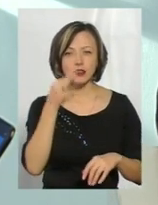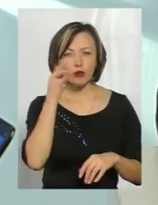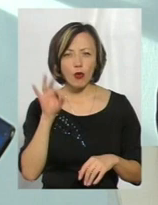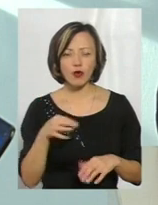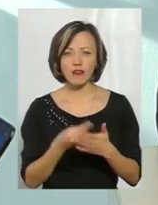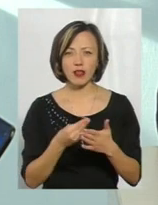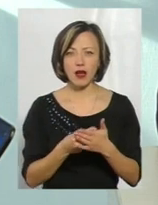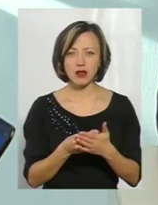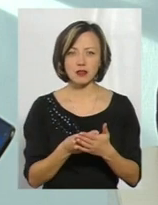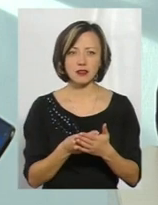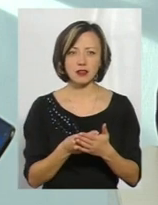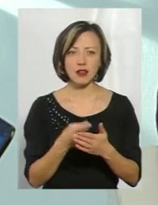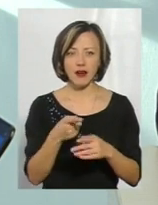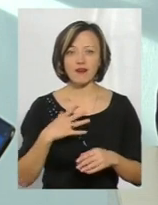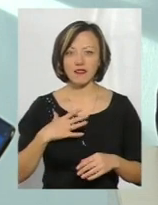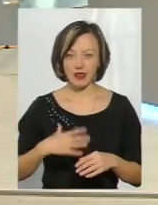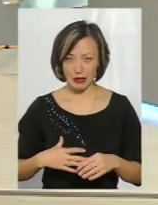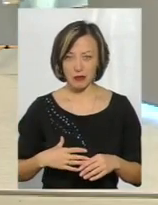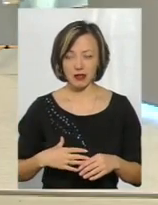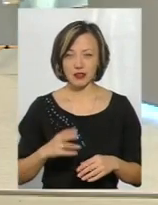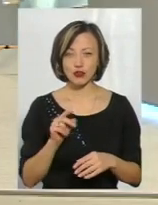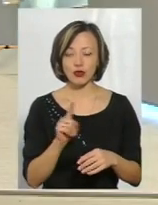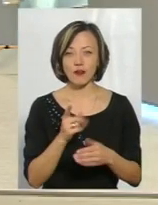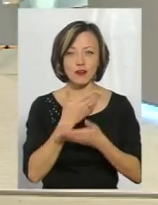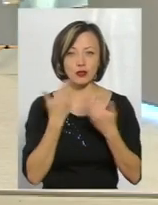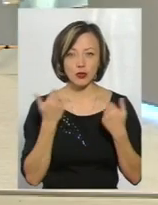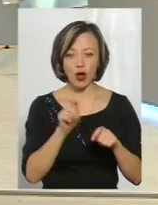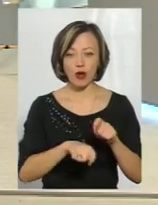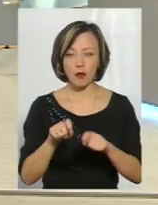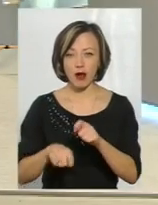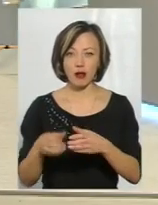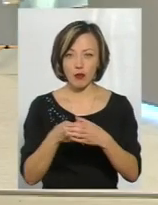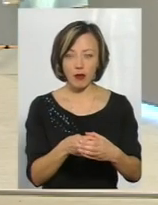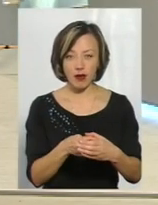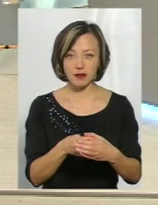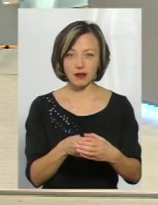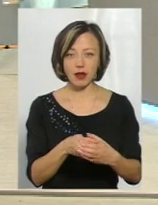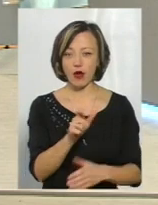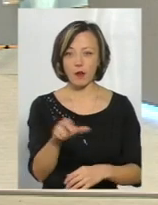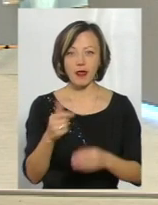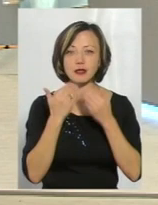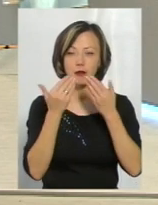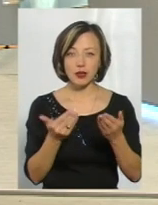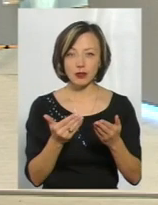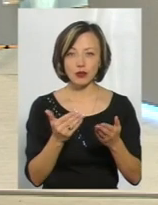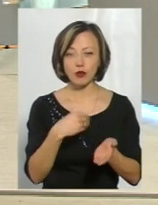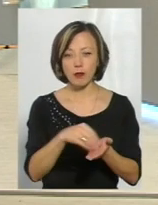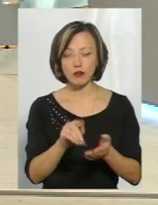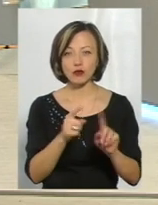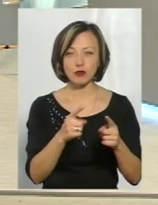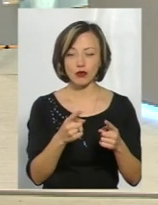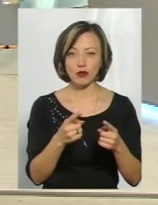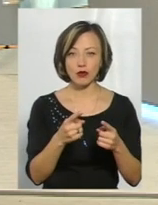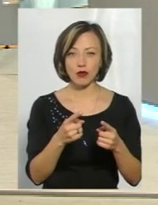всіх фінансових потоках, чи втрималися б вони, при тому, що відсутній контроль громади, тобто не ходять громадяни, не запитують, чому ти закупив